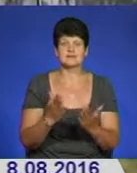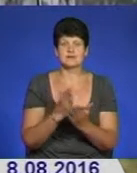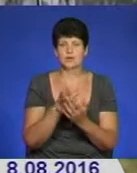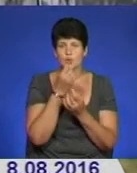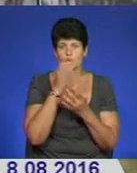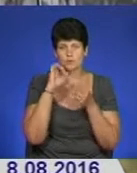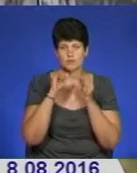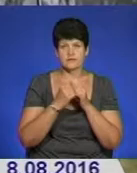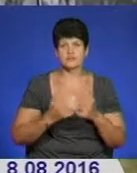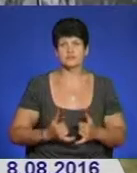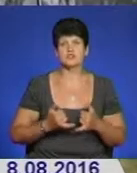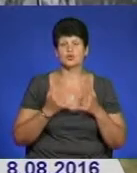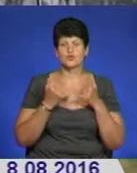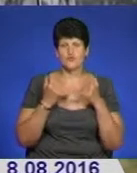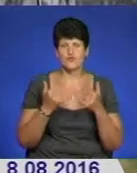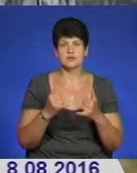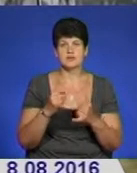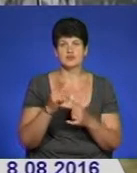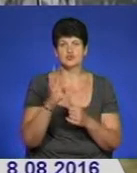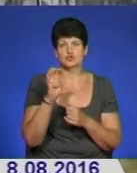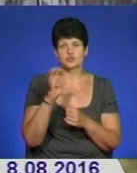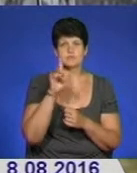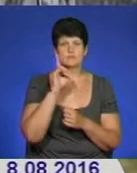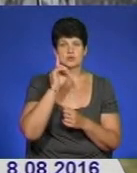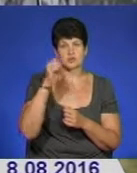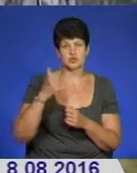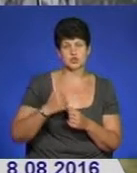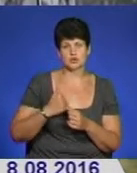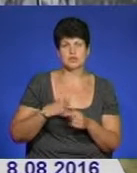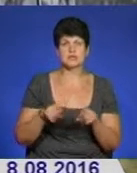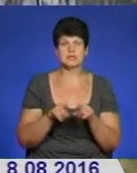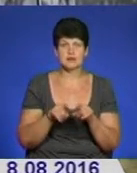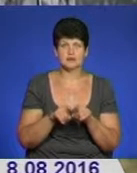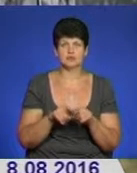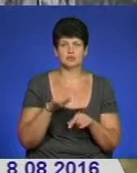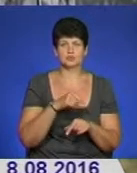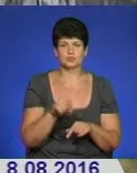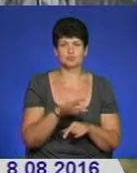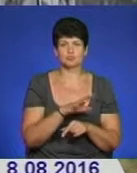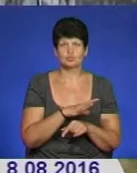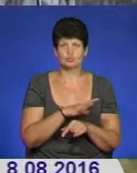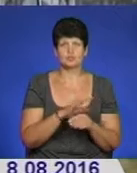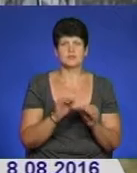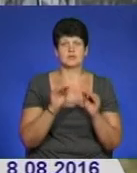хорошою пам'яттю і вшануванням тих 400 молодих солдатів, які тут перебували і базувалися саме тут в Збаражі.